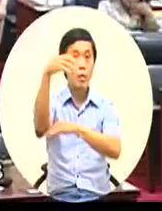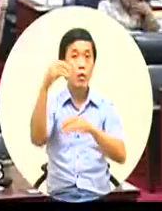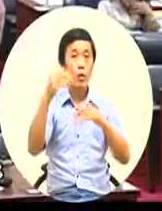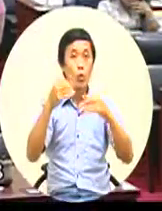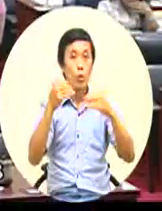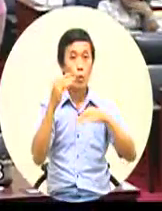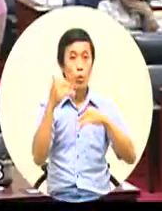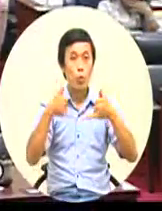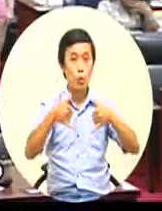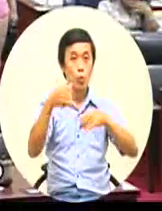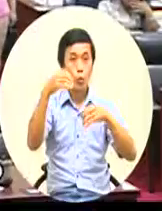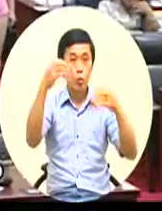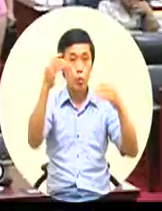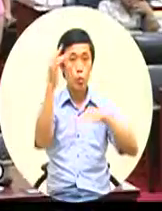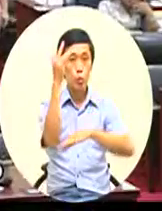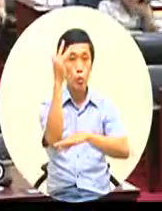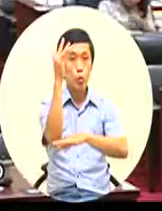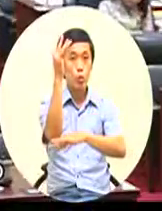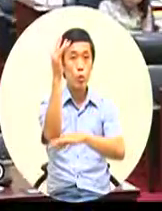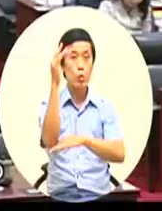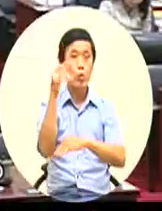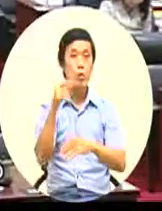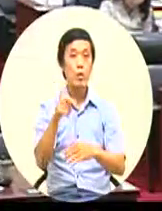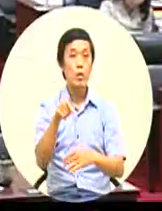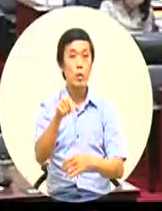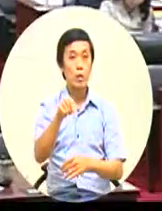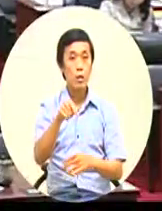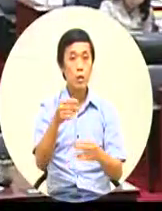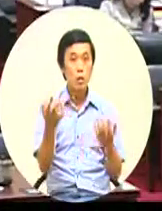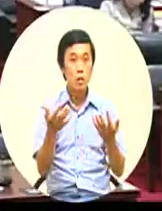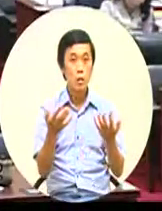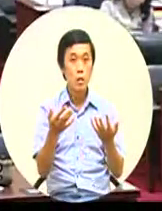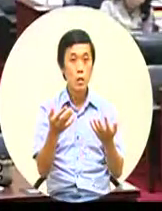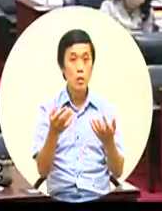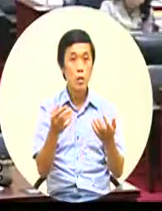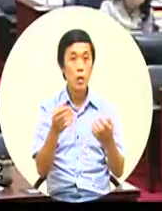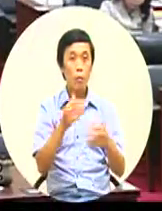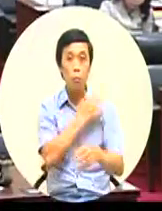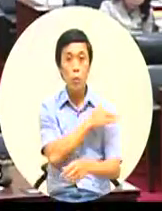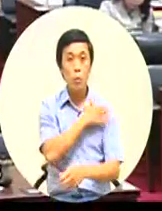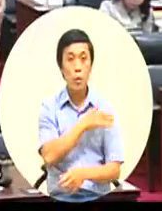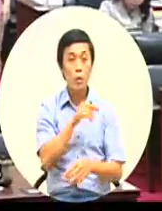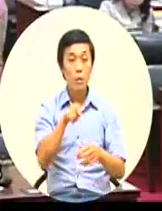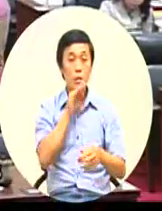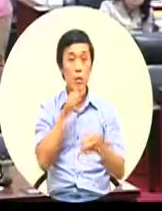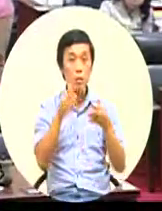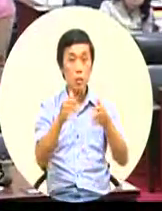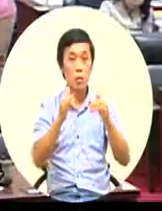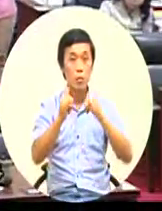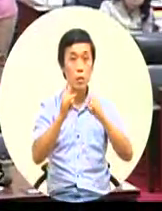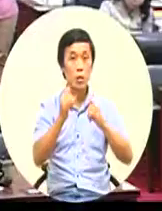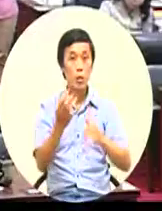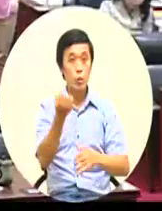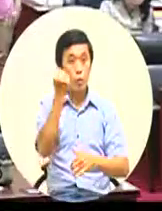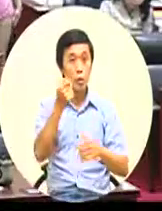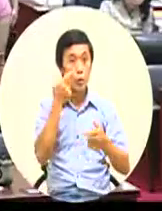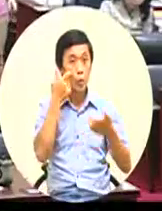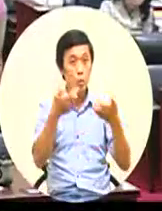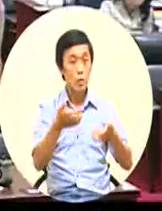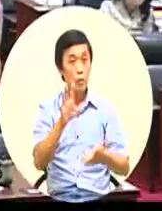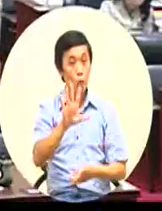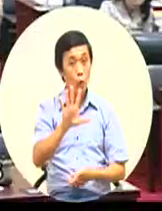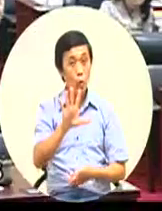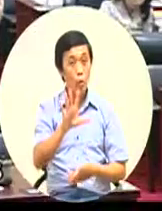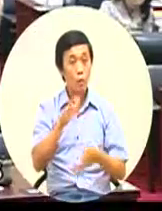款，啊，搁绑伫安尼高雄市政府，这敢真正是重视安尼人权，重视安百姓的权利，根本都无就安百姓生